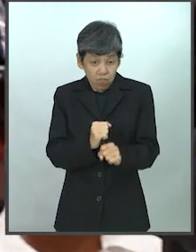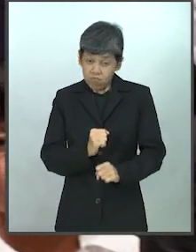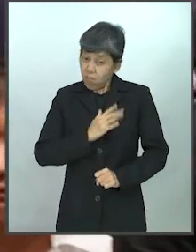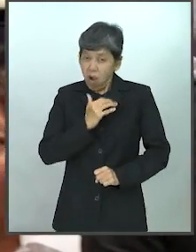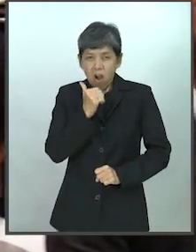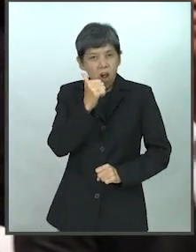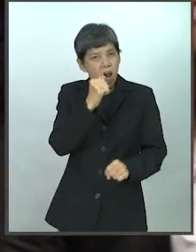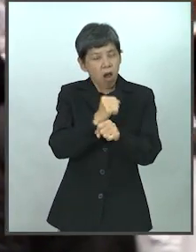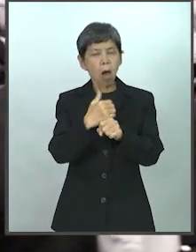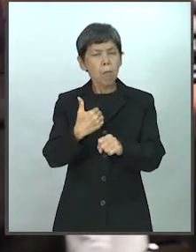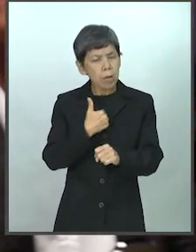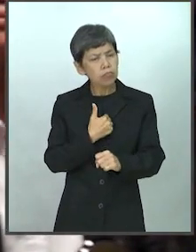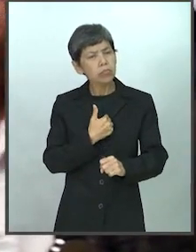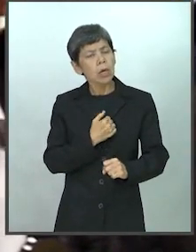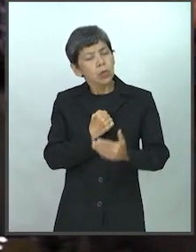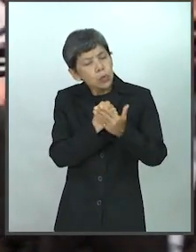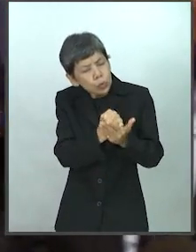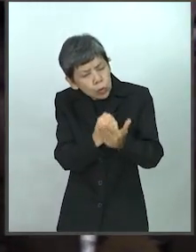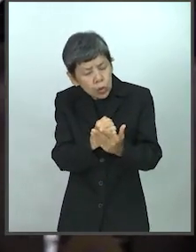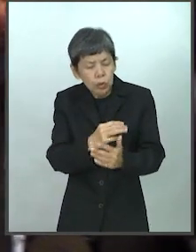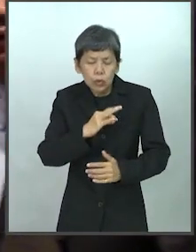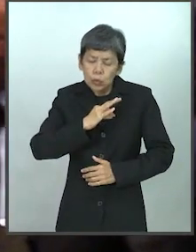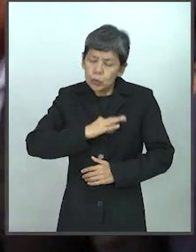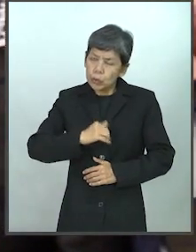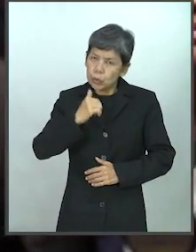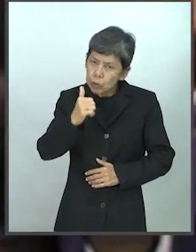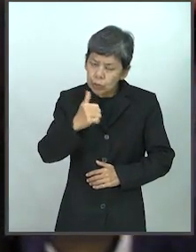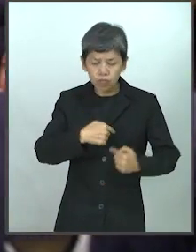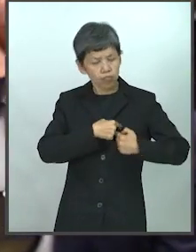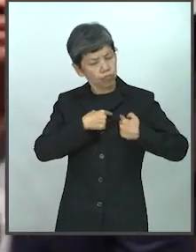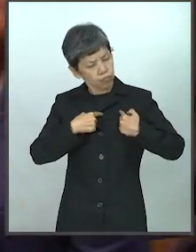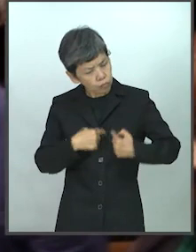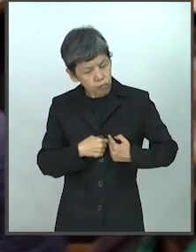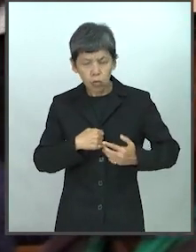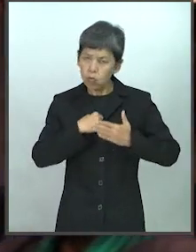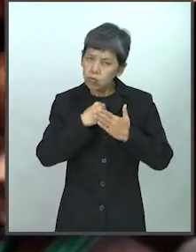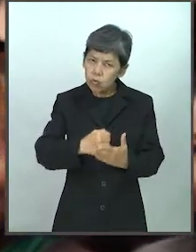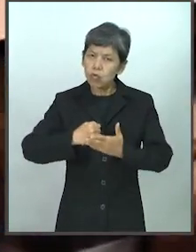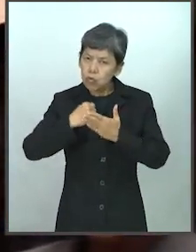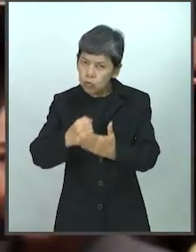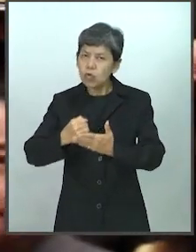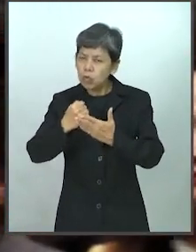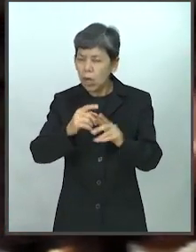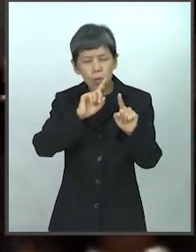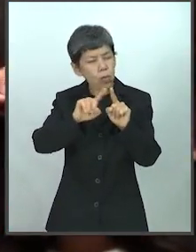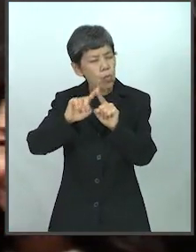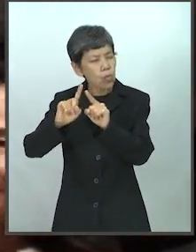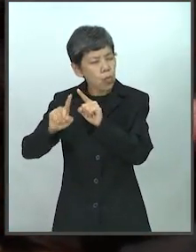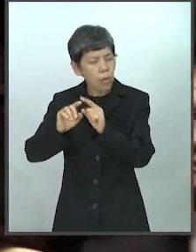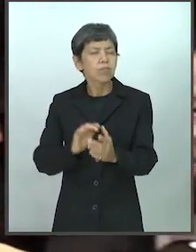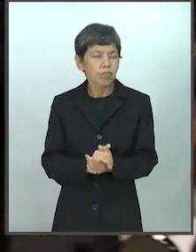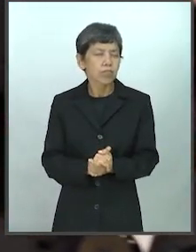าญแล้วมันยังมีความกตัญญูความสำนึกดีจิตอาสาจิตสาธารณะ ก็คือมีหลายรูปแบบ หลายรูปแบบ